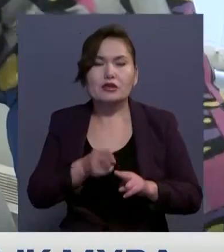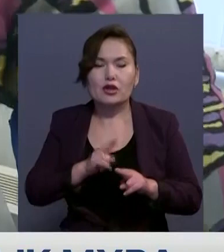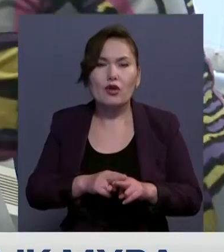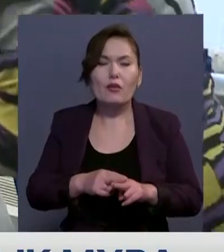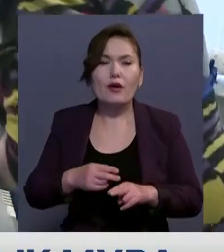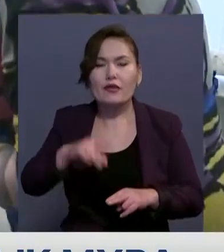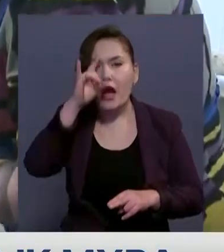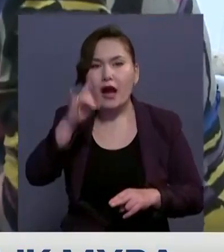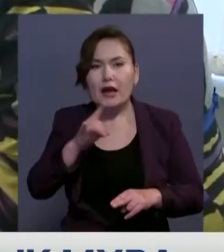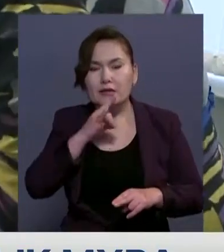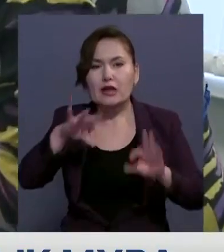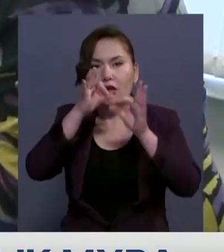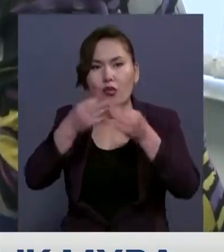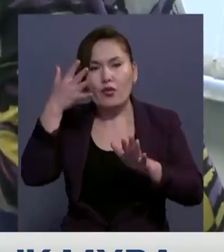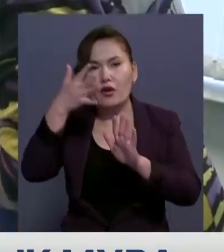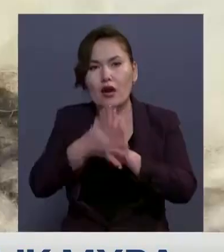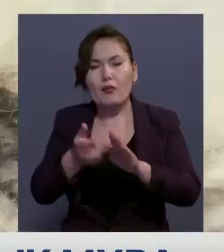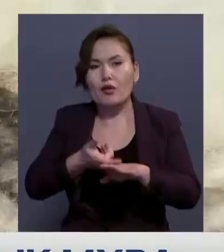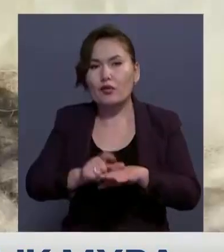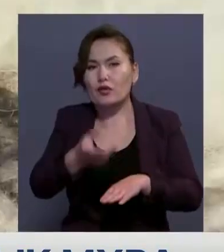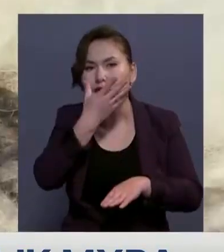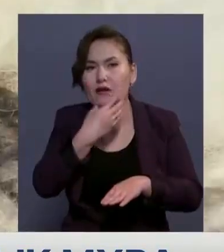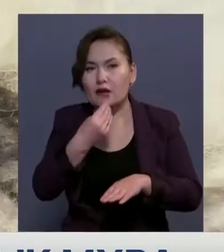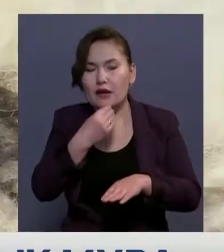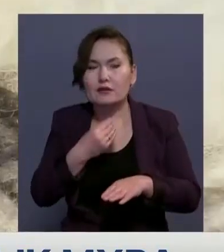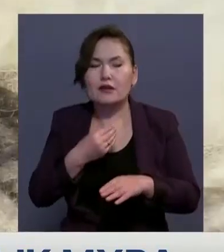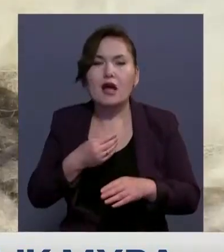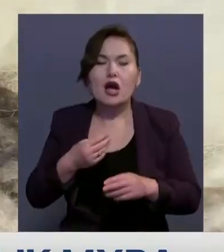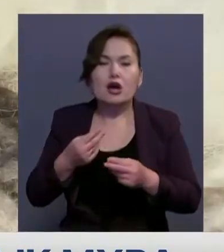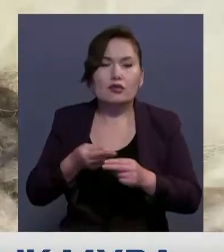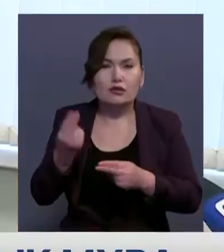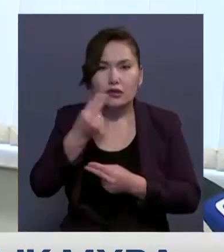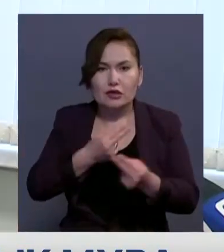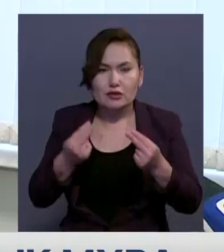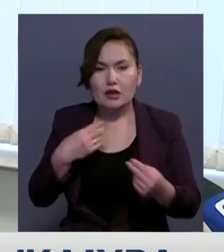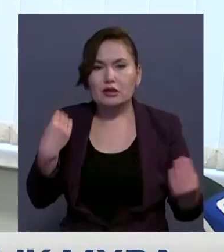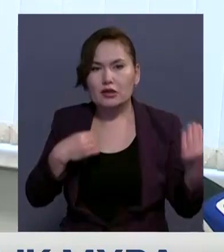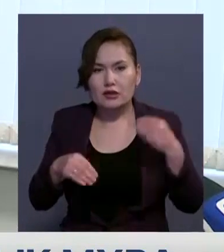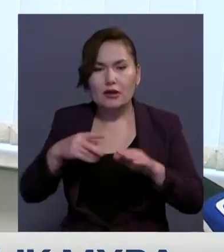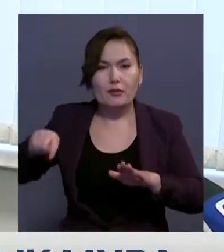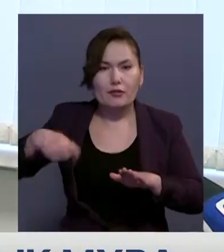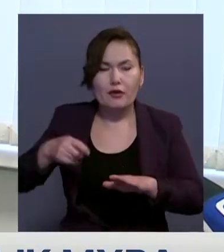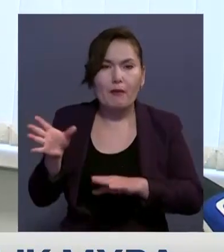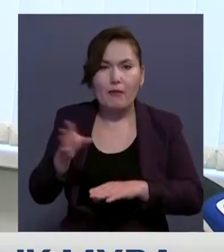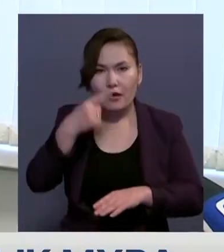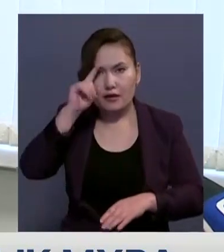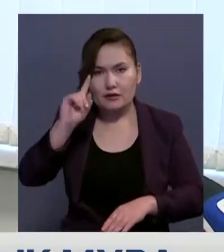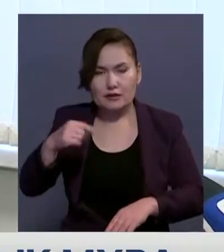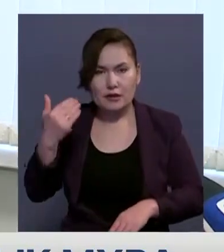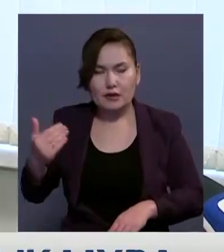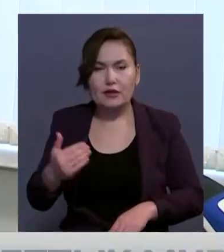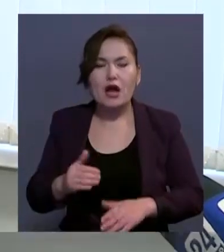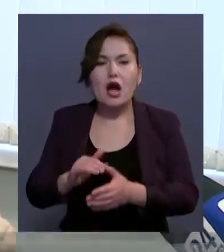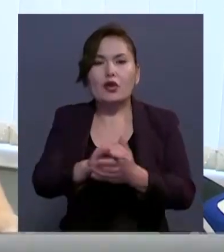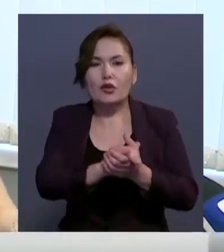ұршық үйіру қалай берді. Олардан мынандай әсем туындыны жасап шығаруды қайғайсы болмасын жақсы меңгерген. Бұл достықтың